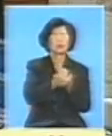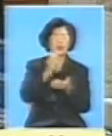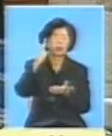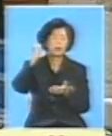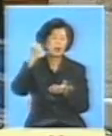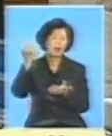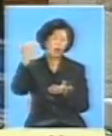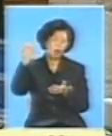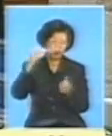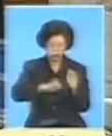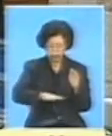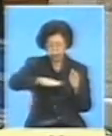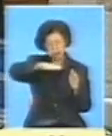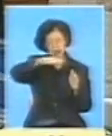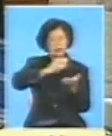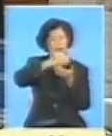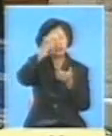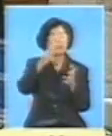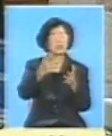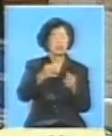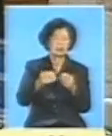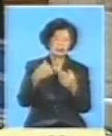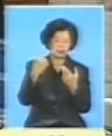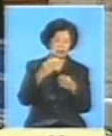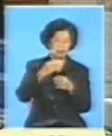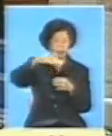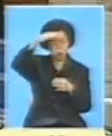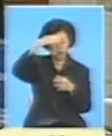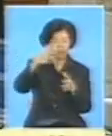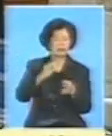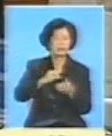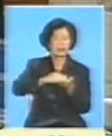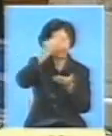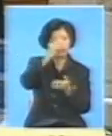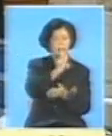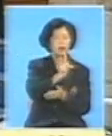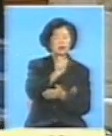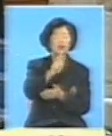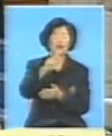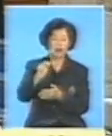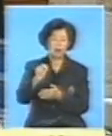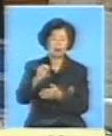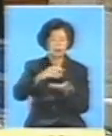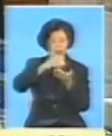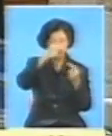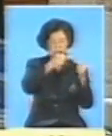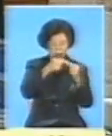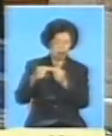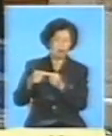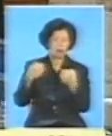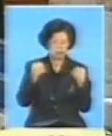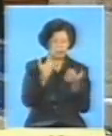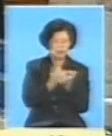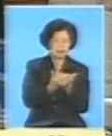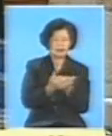ม่ได้ไม่รู้ว่าจะไปทำยังไงก็ไปเรียนกศน.ดีครับแล้วก็ไปเทียบมาแล้วก็เข้าไปเรียนต่อนะเมื่อมีโอกาสเมื่อมีเงินทองมากขึ้นก็อาจจะต้อง